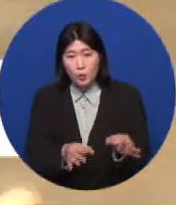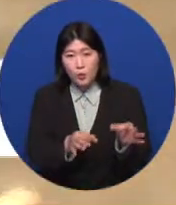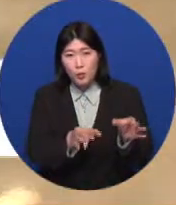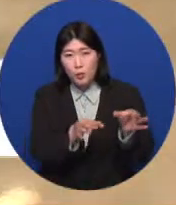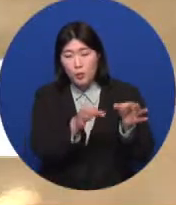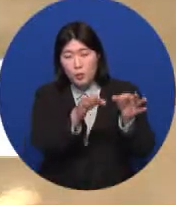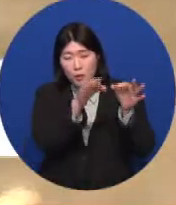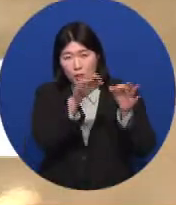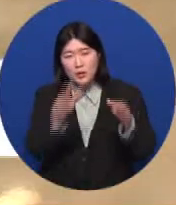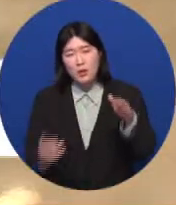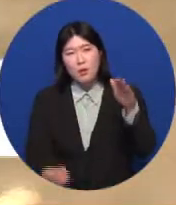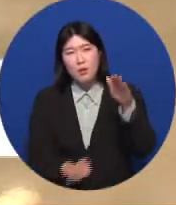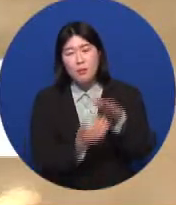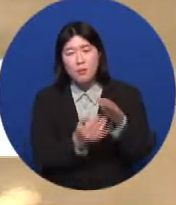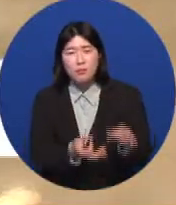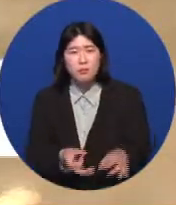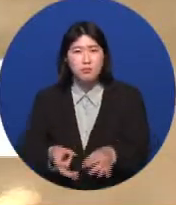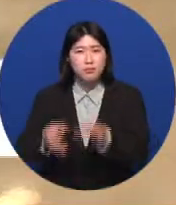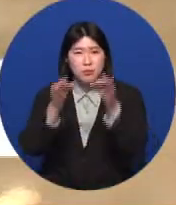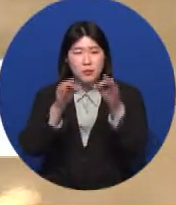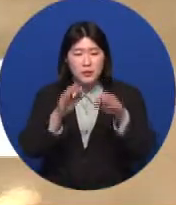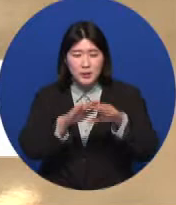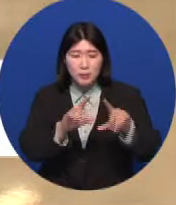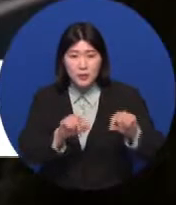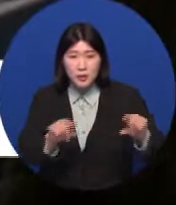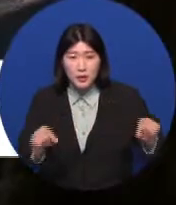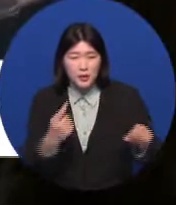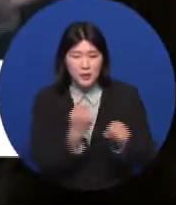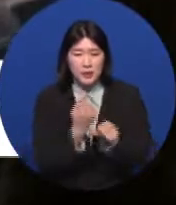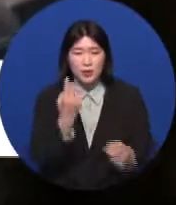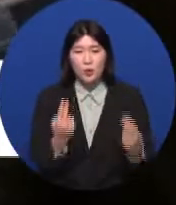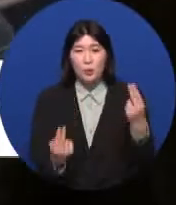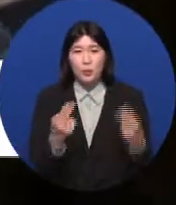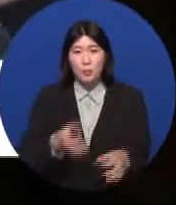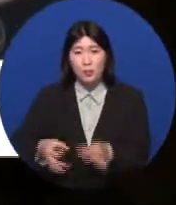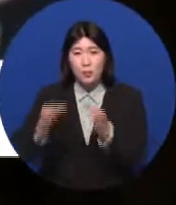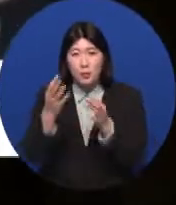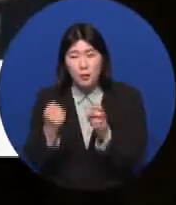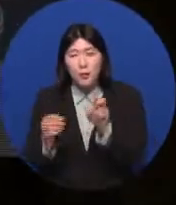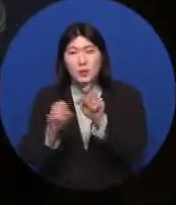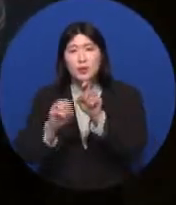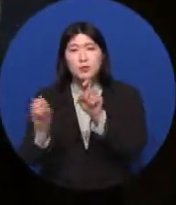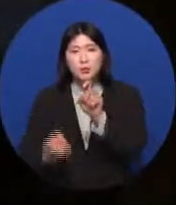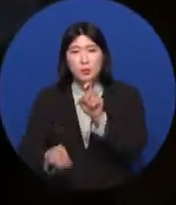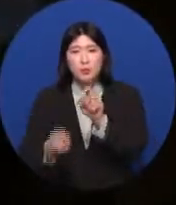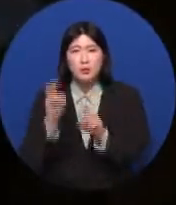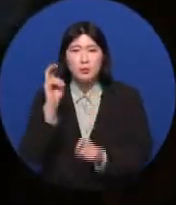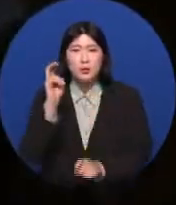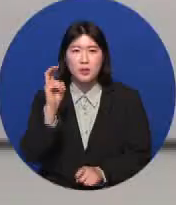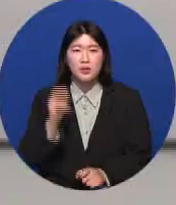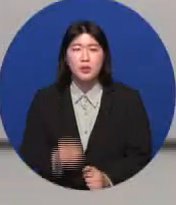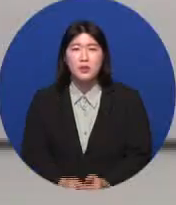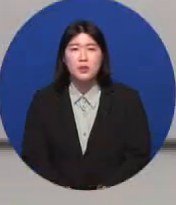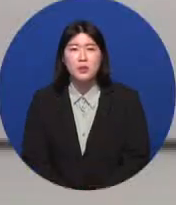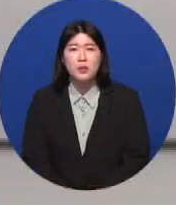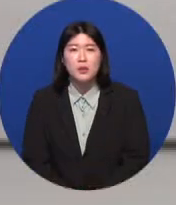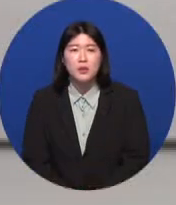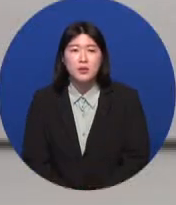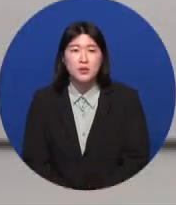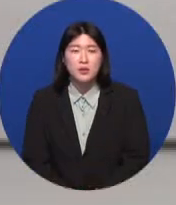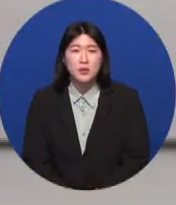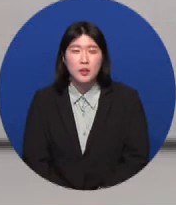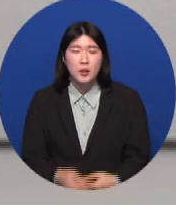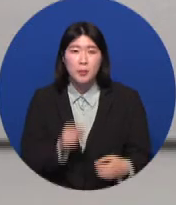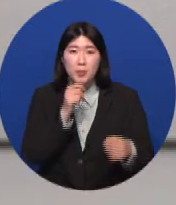고공행진을 계속하면서 올 차례상 비용은 지난해 보다 10% 정도 더 오를 것으로 조사됐습니다 특히